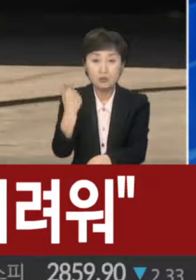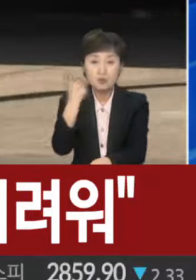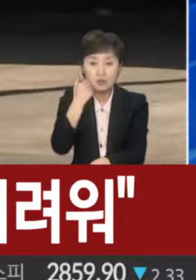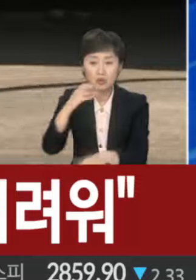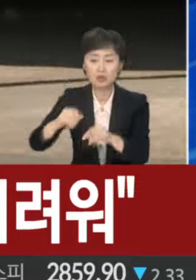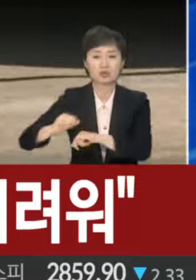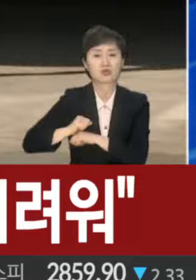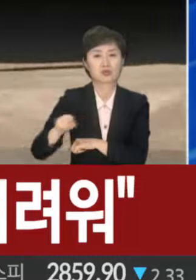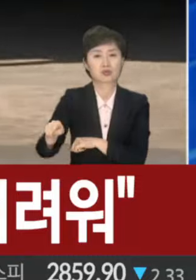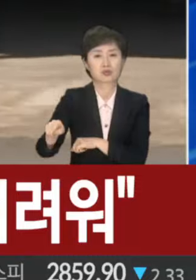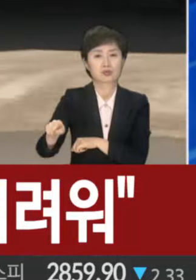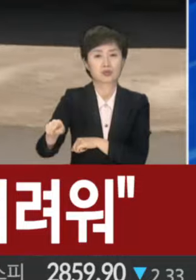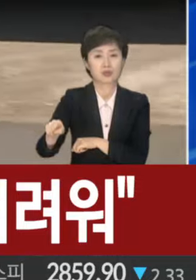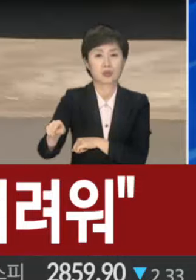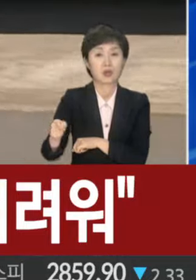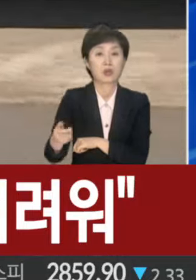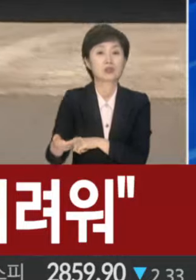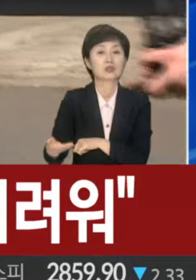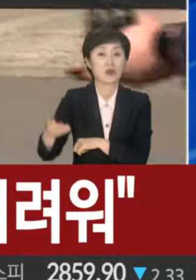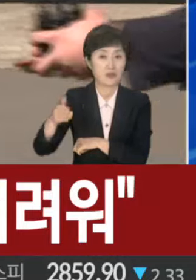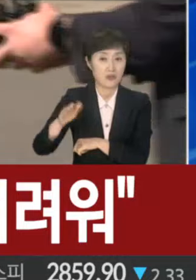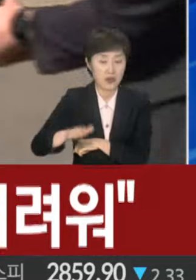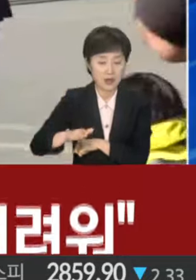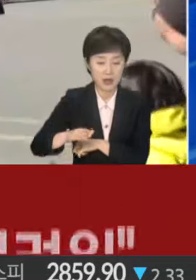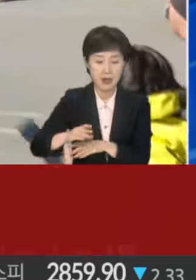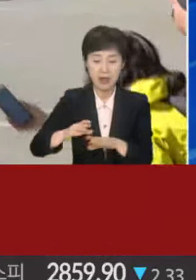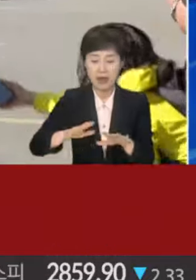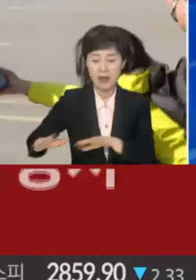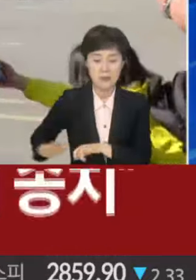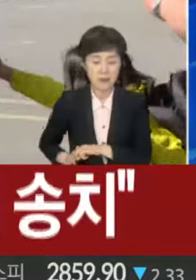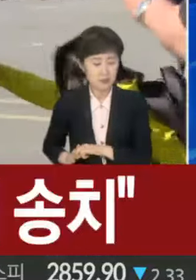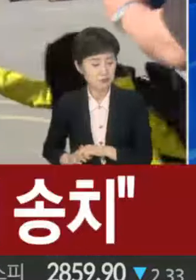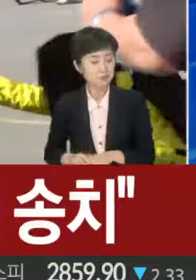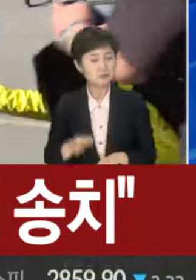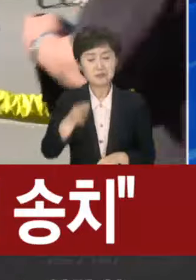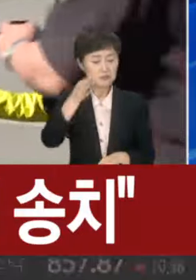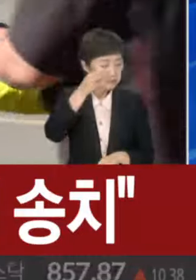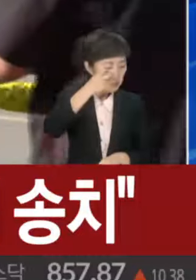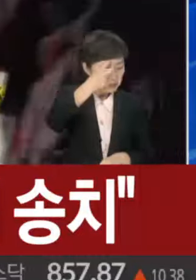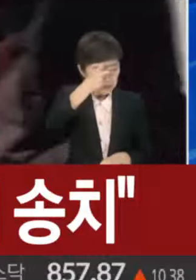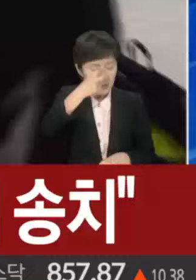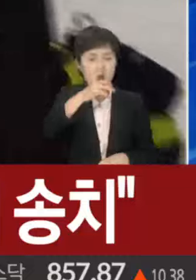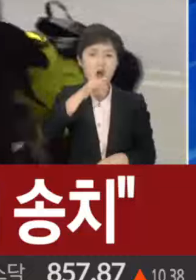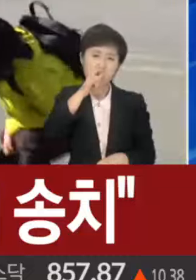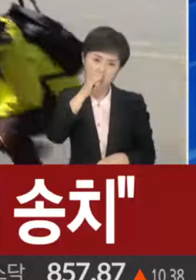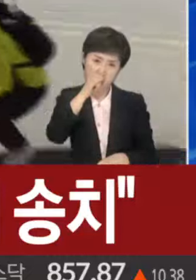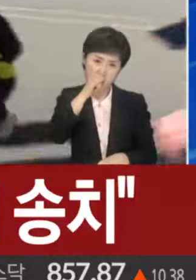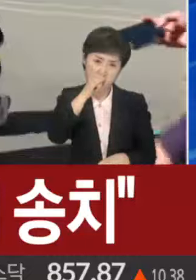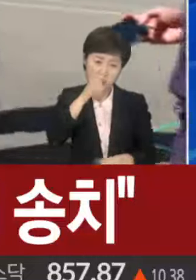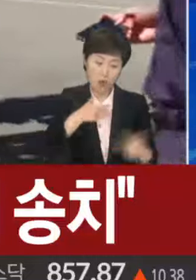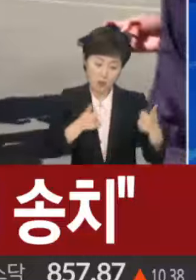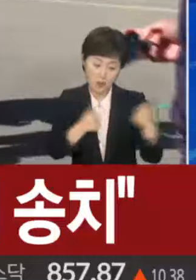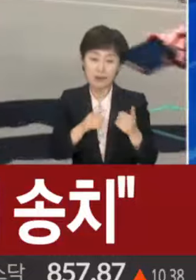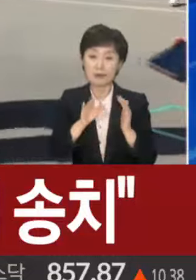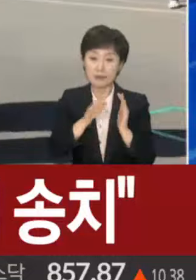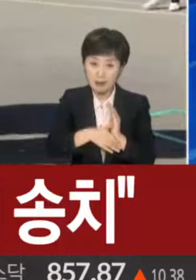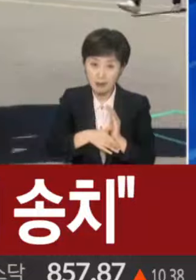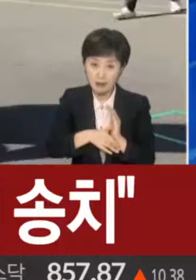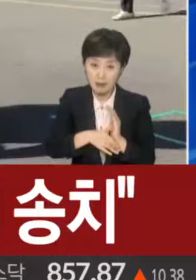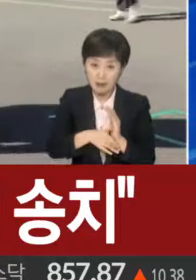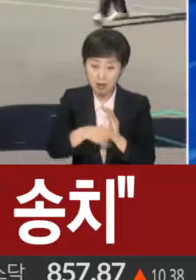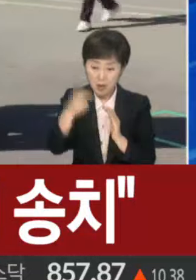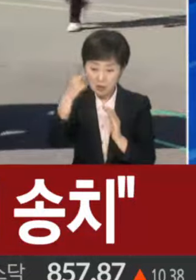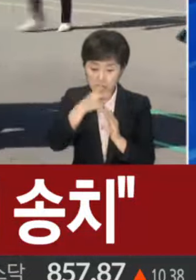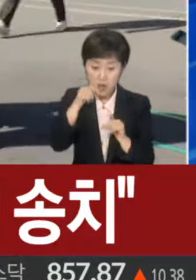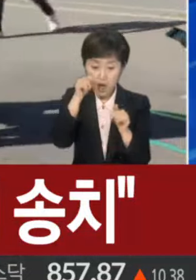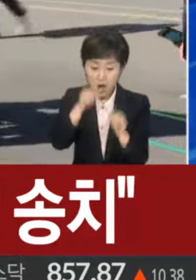겁니다. 하지만 실질적으로 뭐 현장에 나가서 시찰을 하기도 하고 화상회의를 열기도 했지만 문제는 그 화상회의에 실질적으로 수색 통제